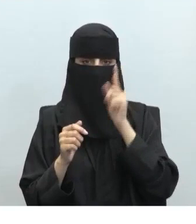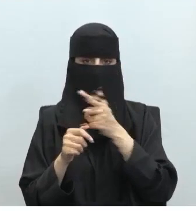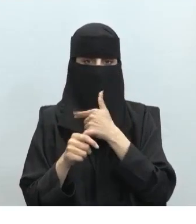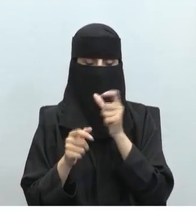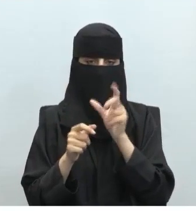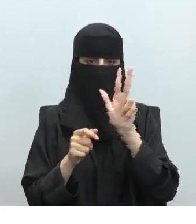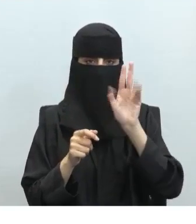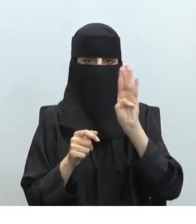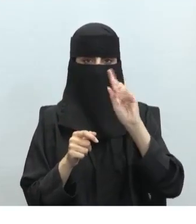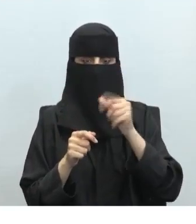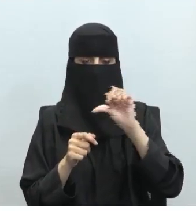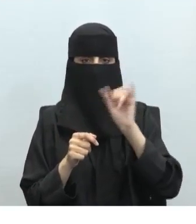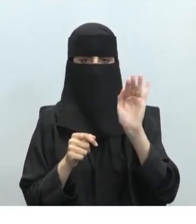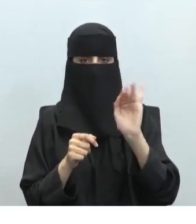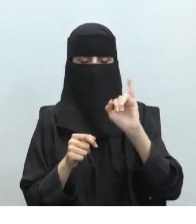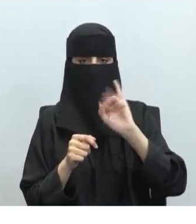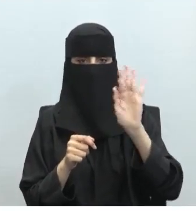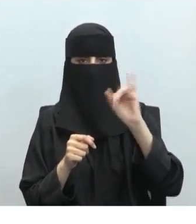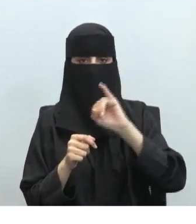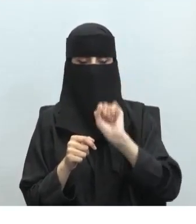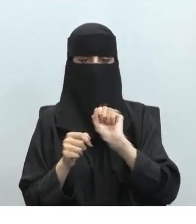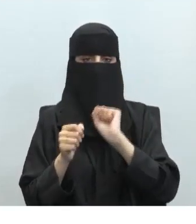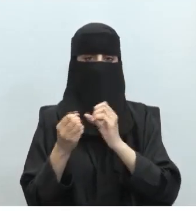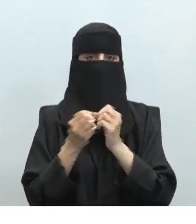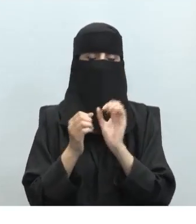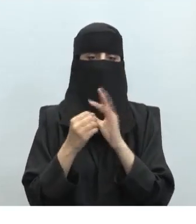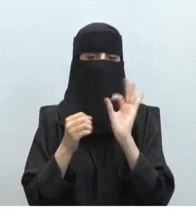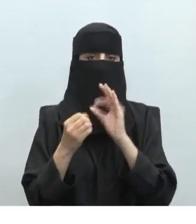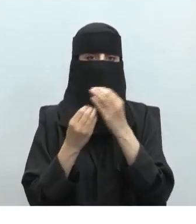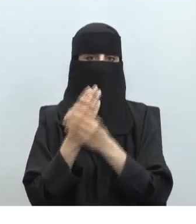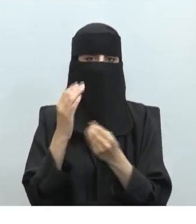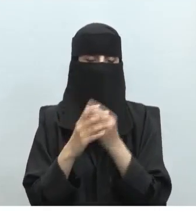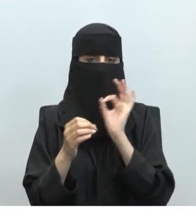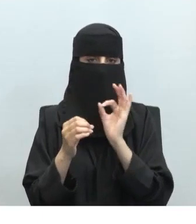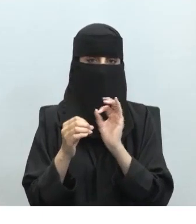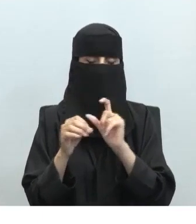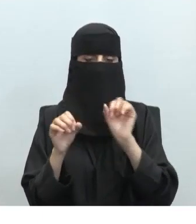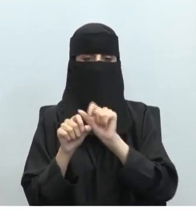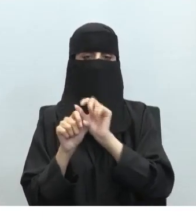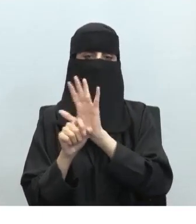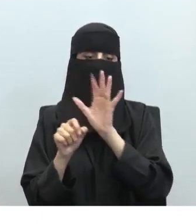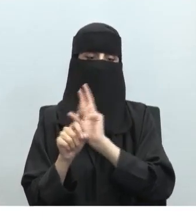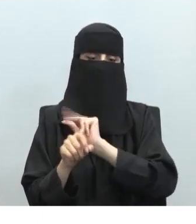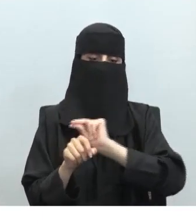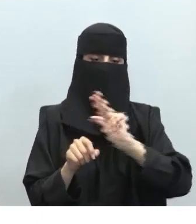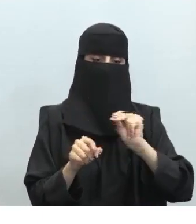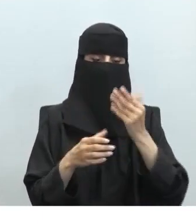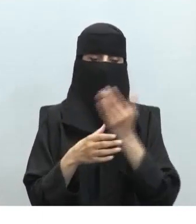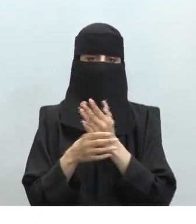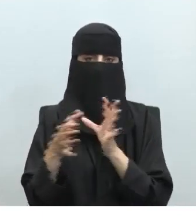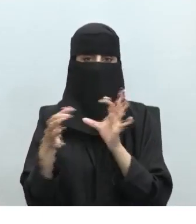اغطيه واقيه للاطراف او لاطراف الكروموسومات تتكون من الدين مرتبطه مع البروتينات